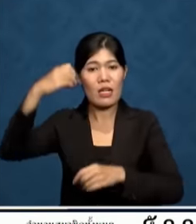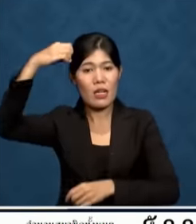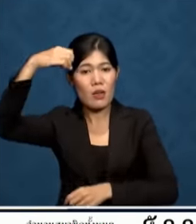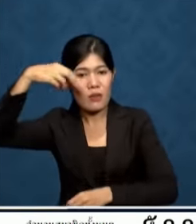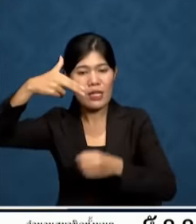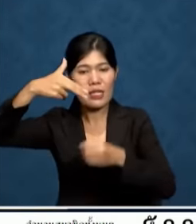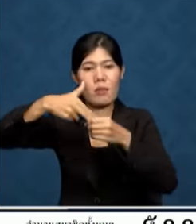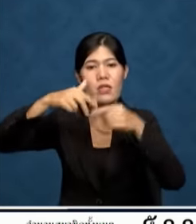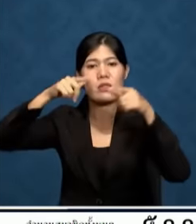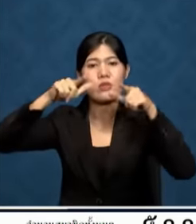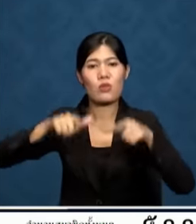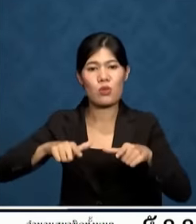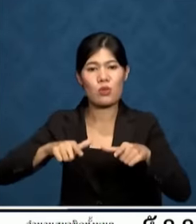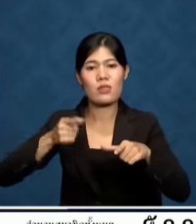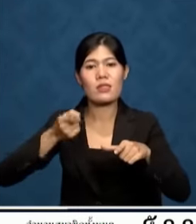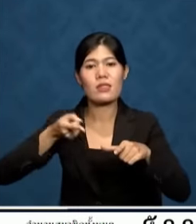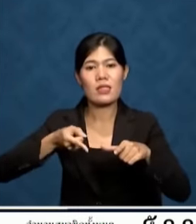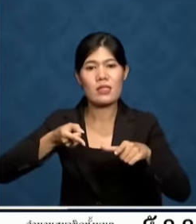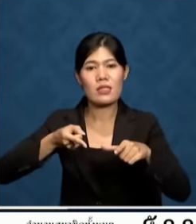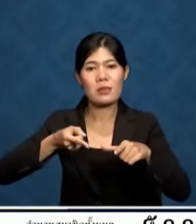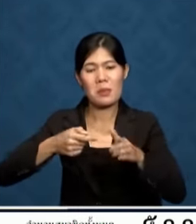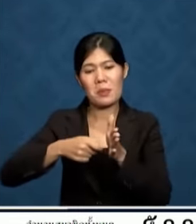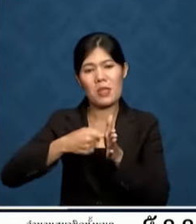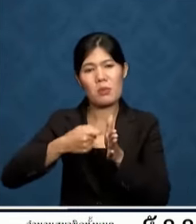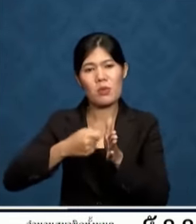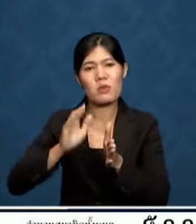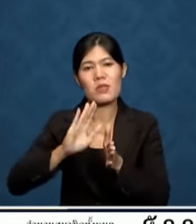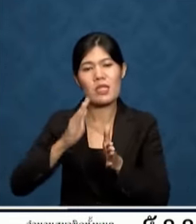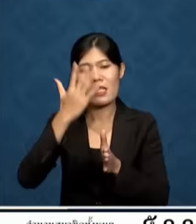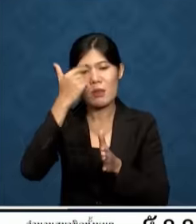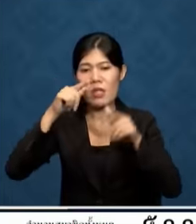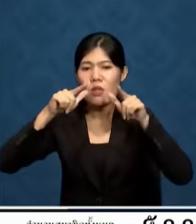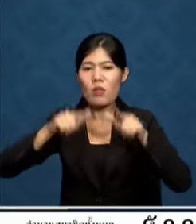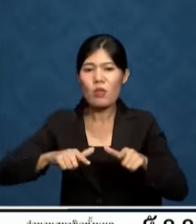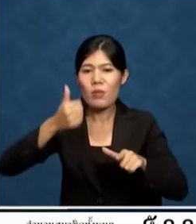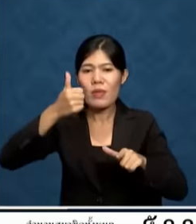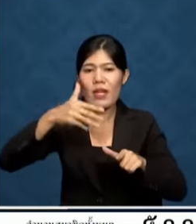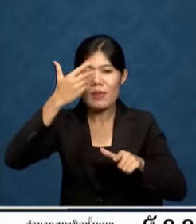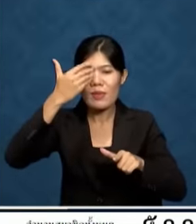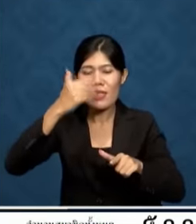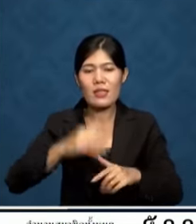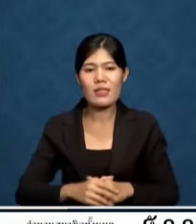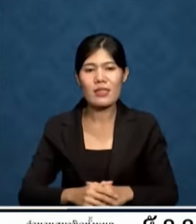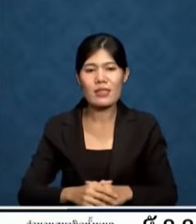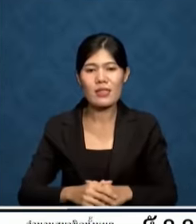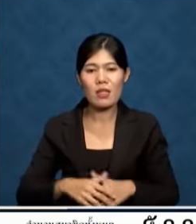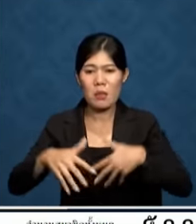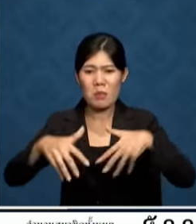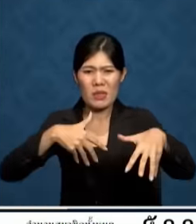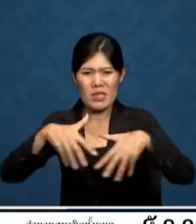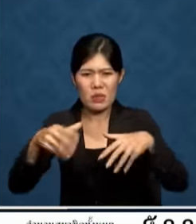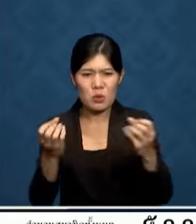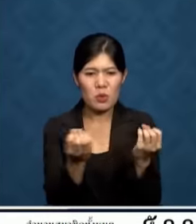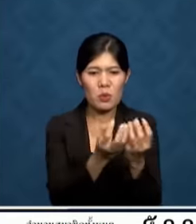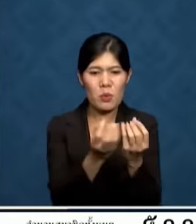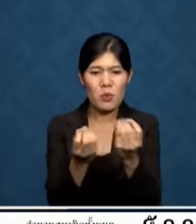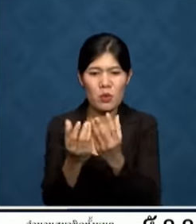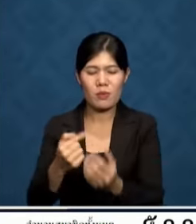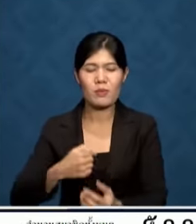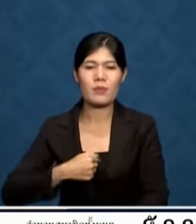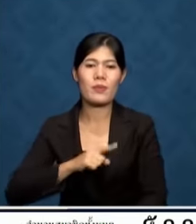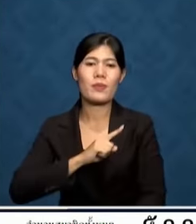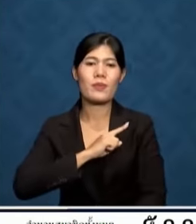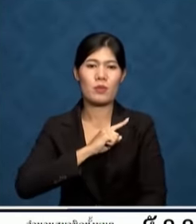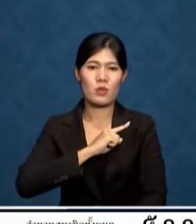ครับอย่ามาหาเหตุผลว่าทำไมถึงลงไม่ได้พี่น้องประชาชนเดือดร้อนเป็นหน้าที่ของ